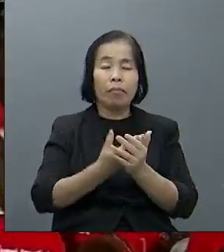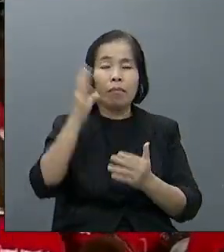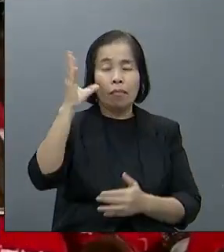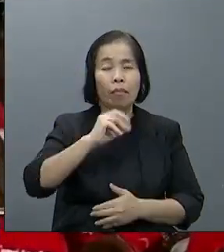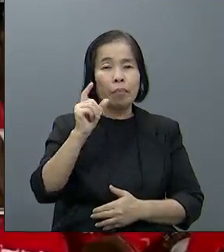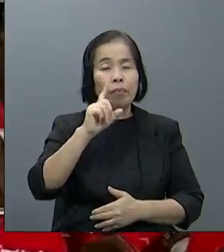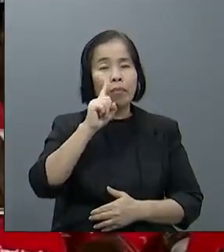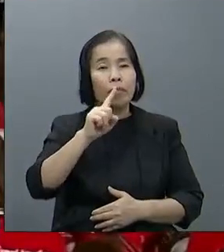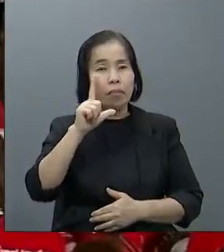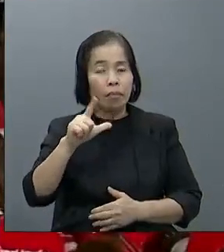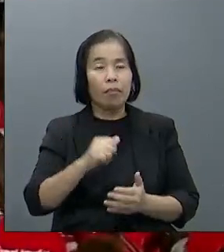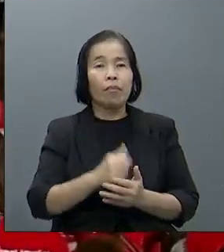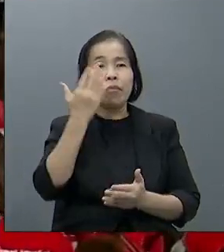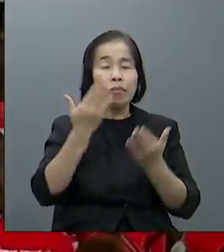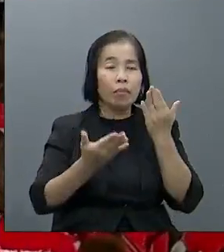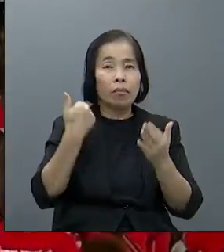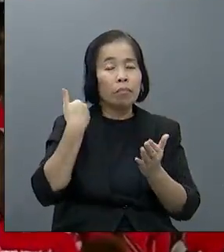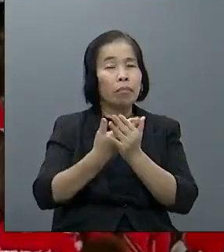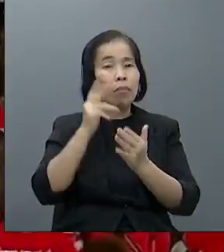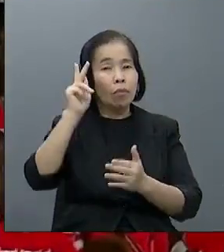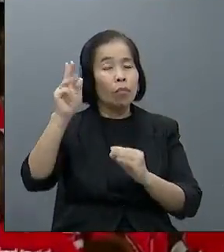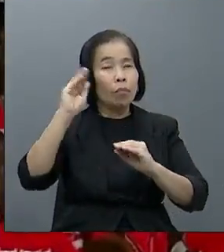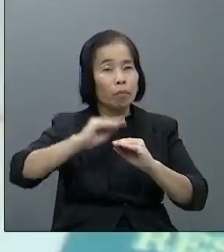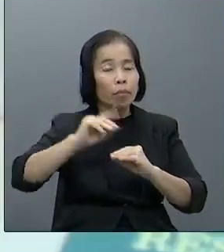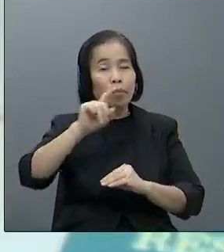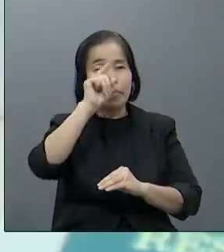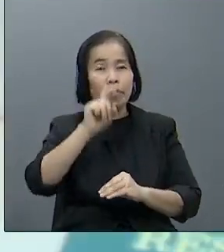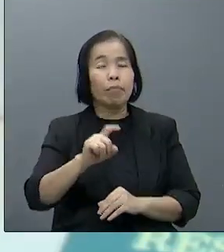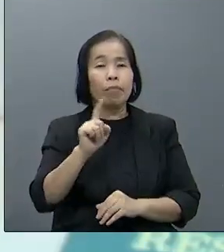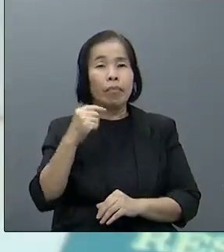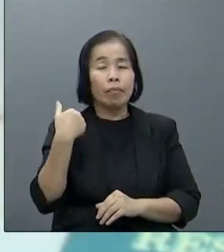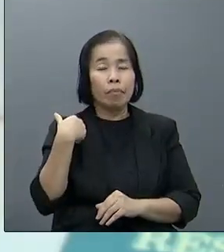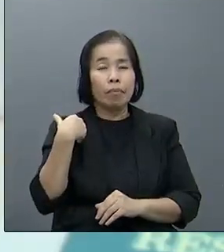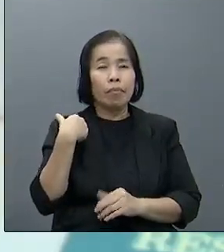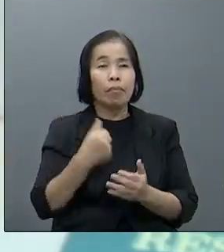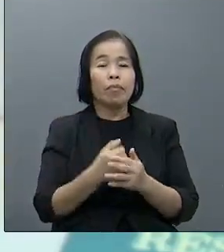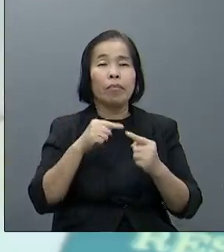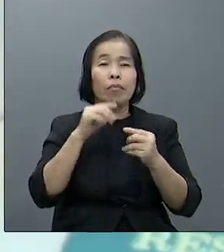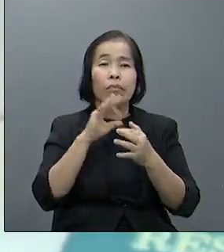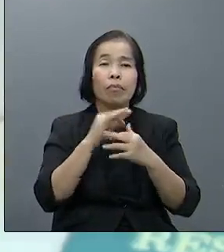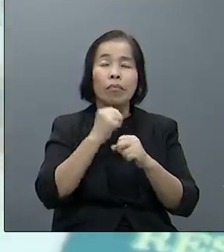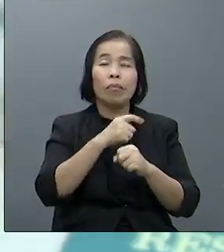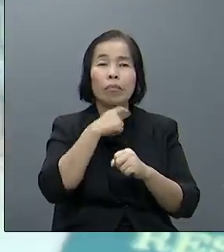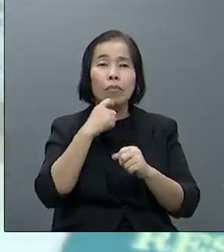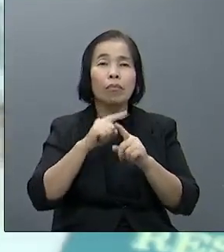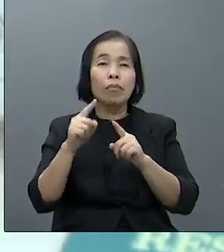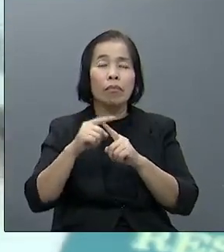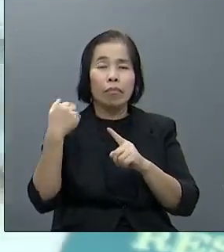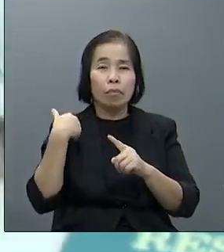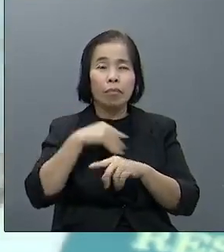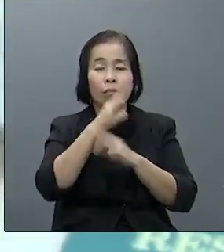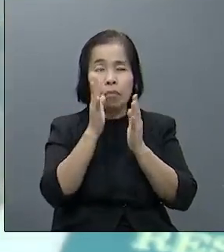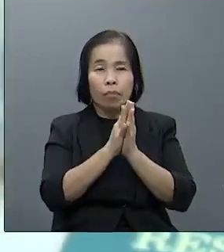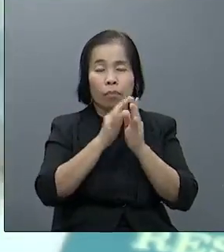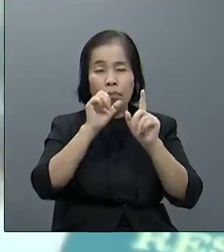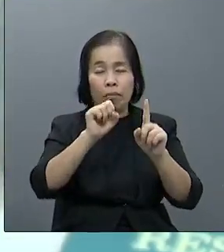ไงหรือถ้าเกิดว่ามันจะเป็นการกู้เพิ่มอย่างที่เคยพูดกันก่อนหน้านี้ที่ไปตั้งนโยบายขาดดุลเพิ่มอีกแสนล้านซึ่งก็จะ